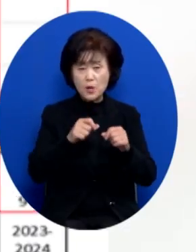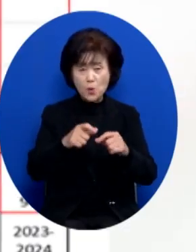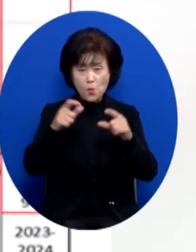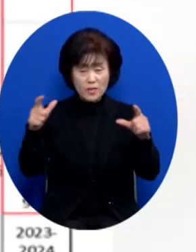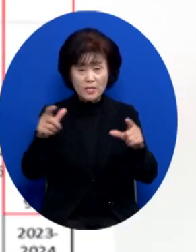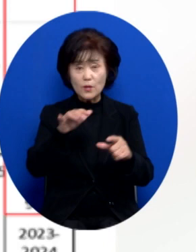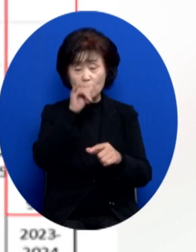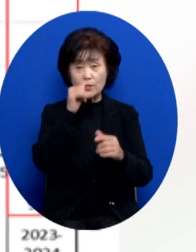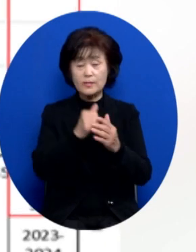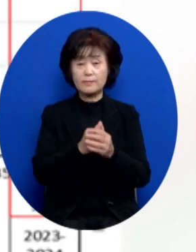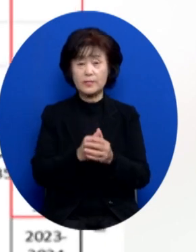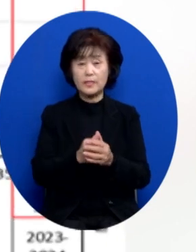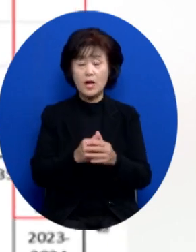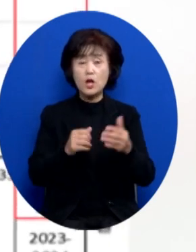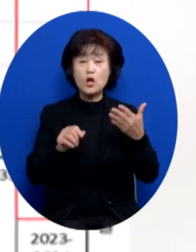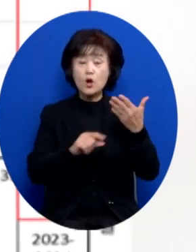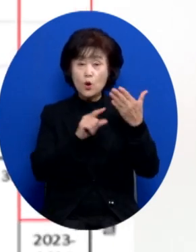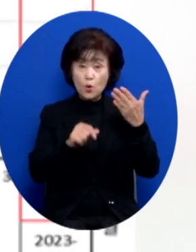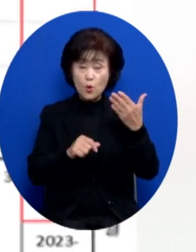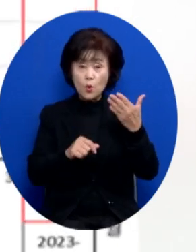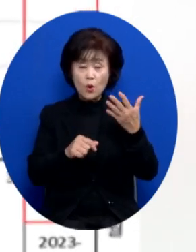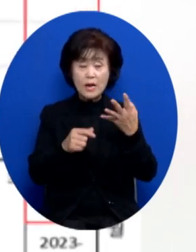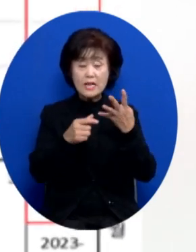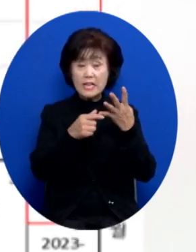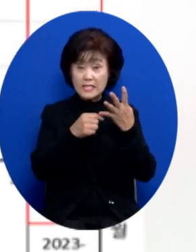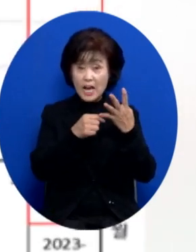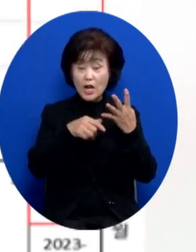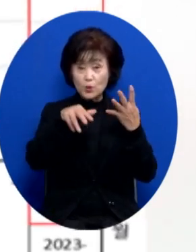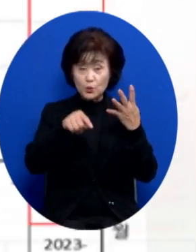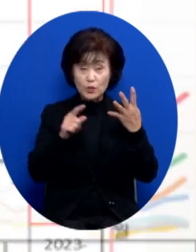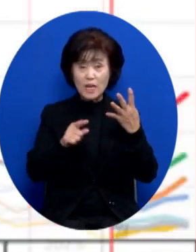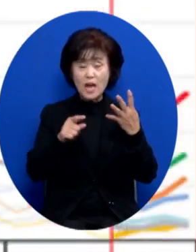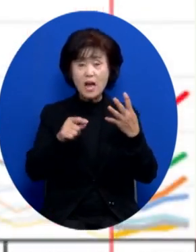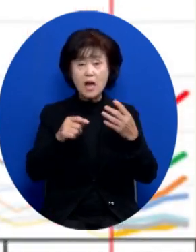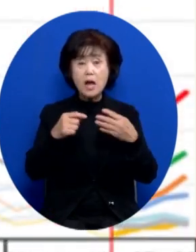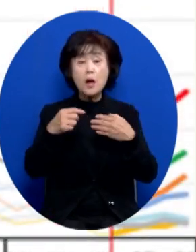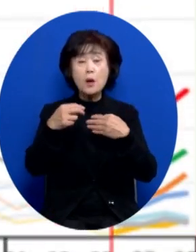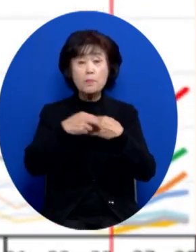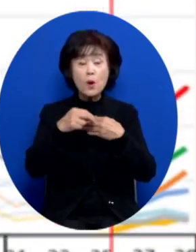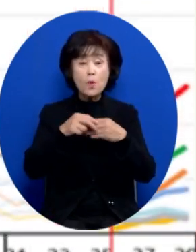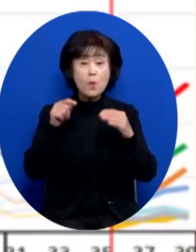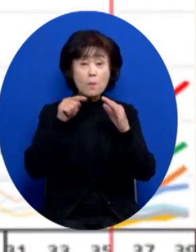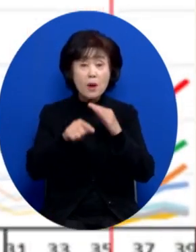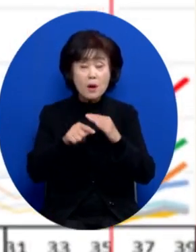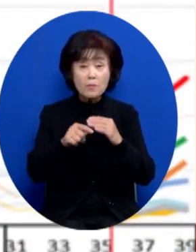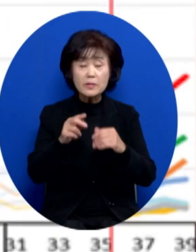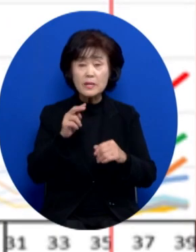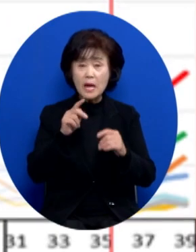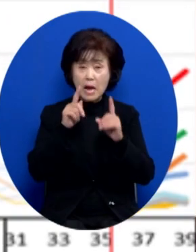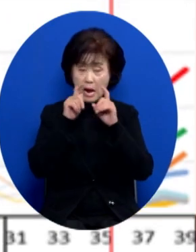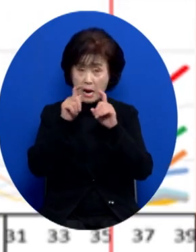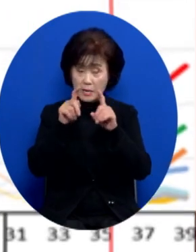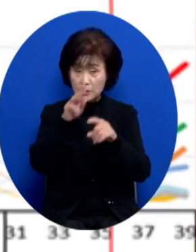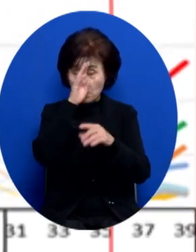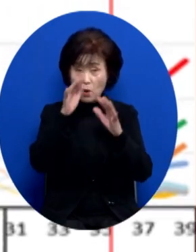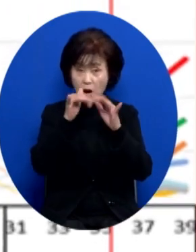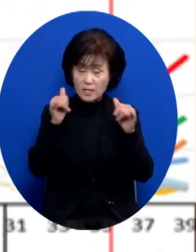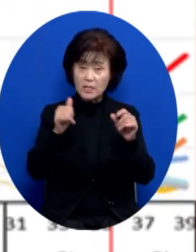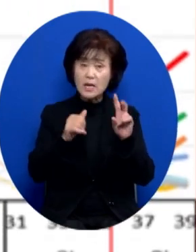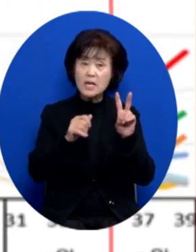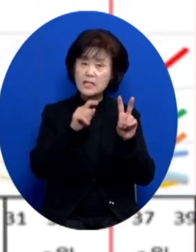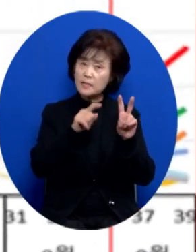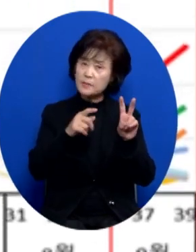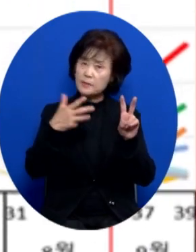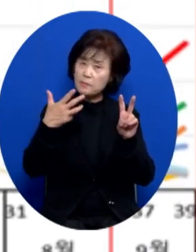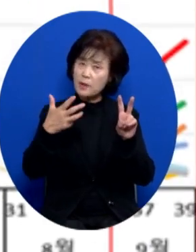질병관리청에 따르면 9월 4주차 기준 방문 외래 환자 1,000명당 인플루엔자 의심 환자 분율이